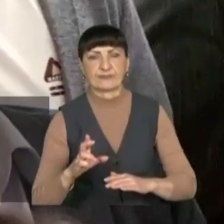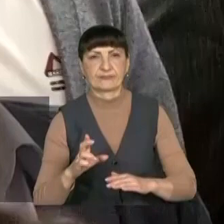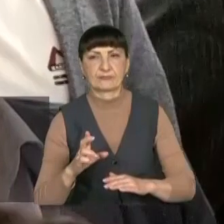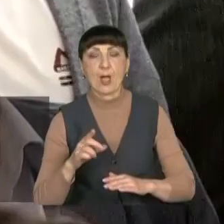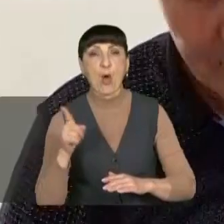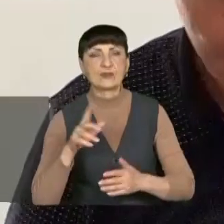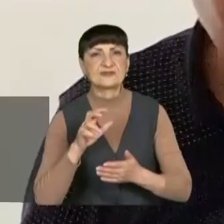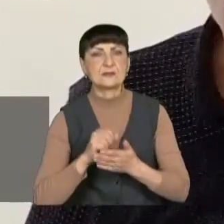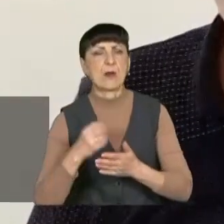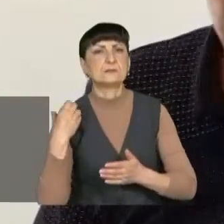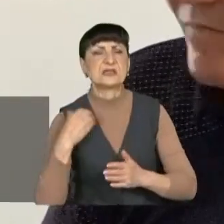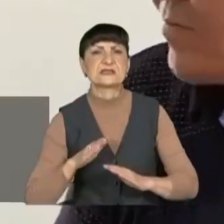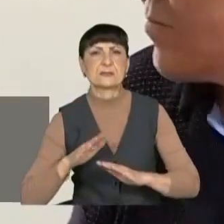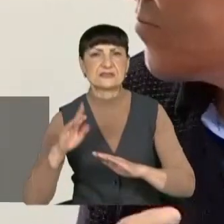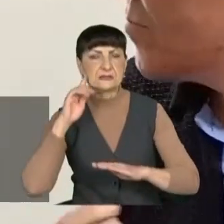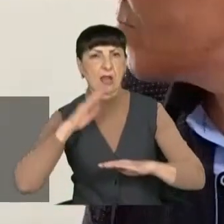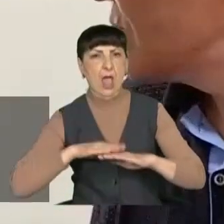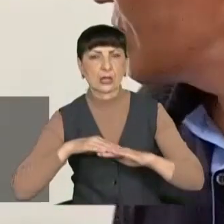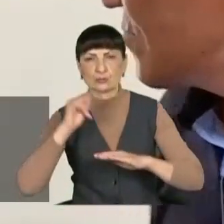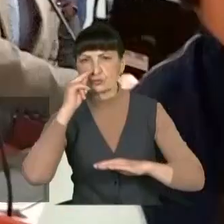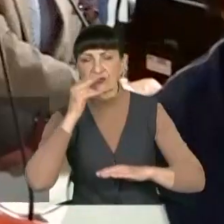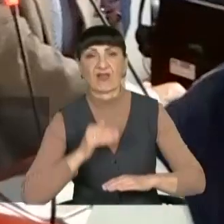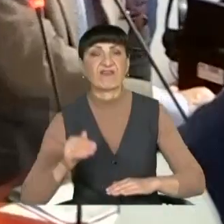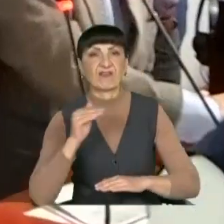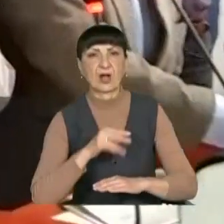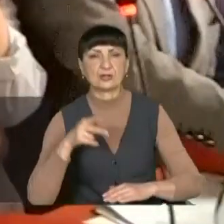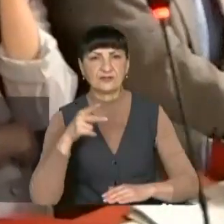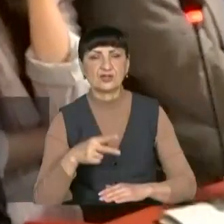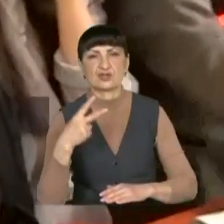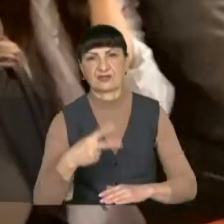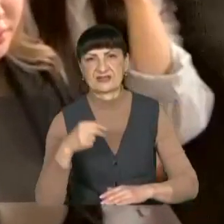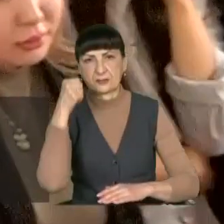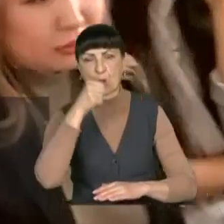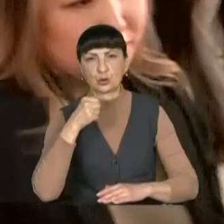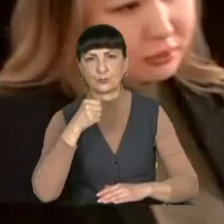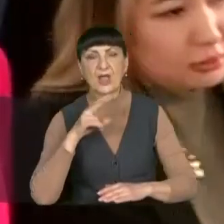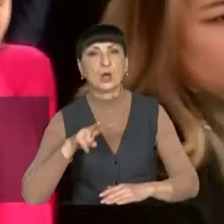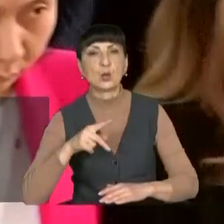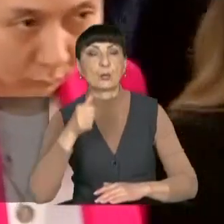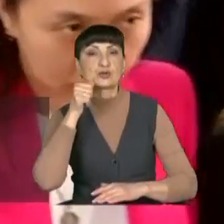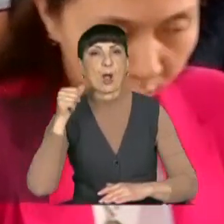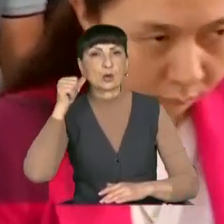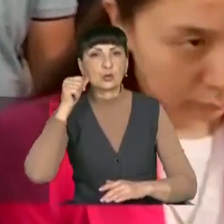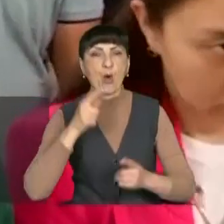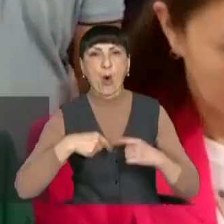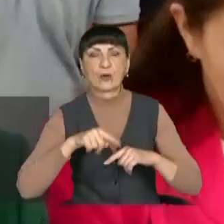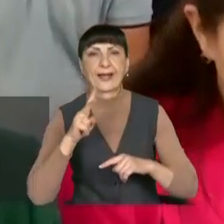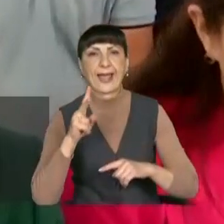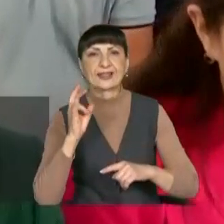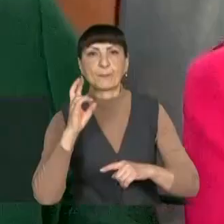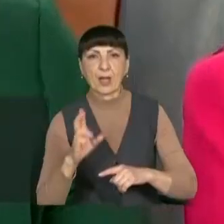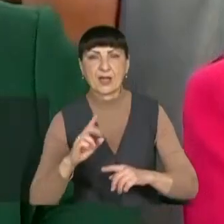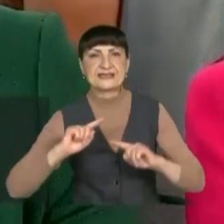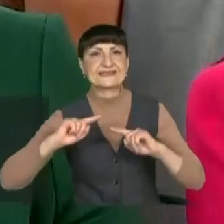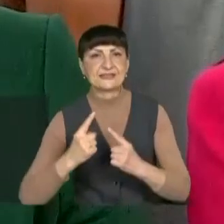Исахов занимал должность заместителя акима Шымкента с февраля 2020-го. В июле прошлого года органами КНБ был задержан